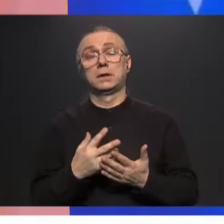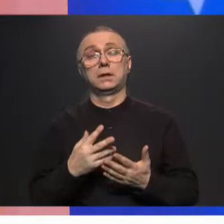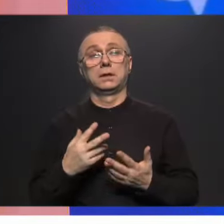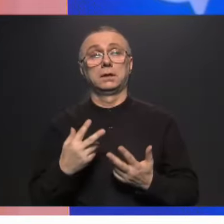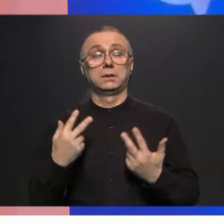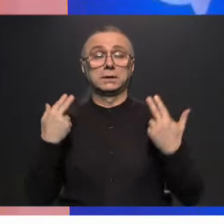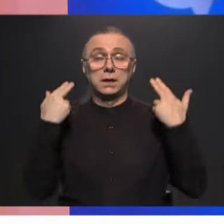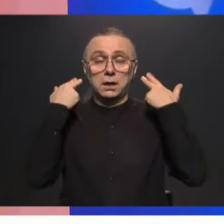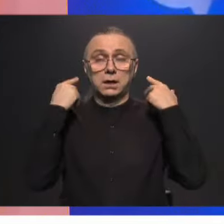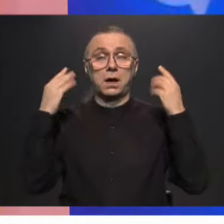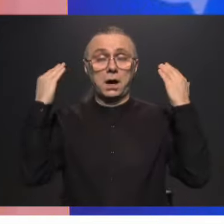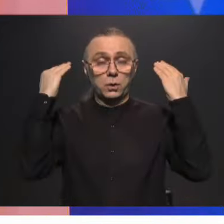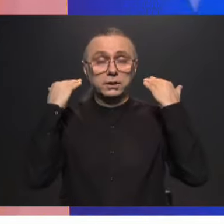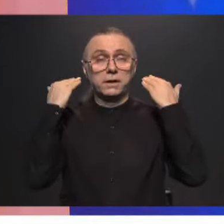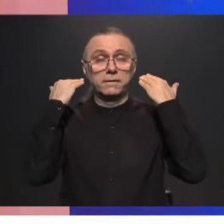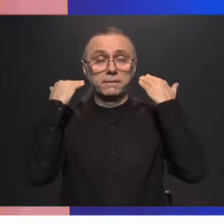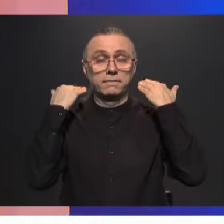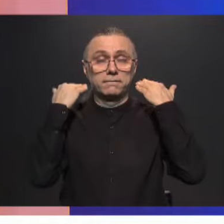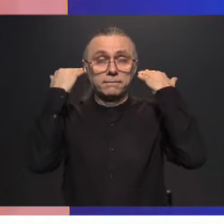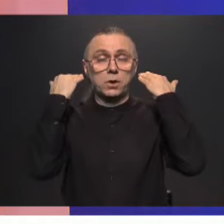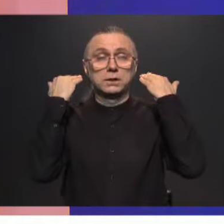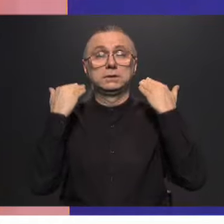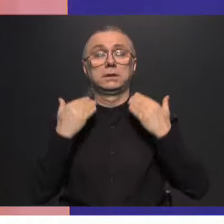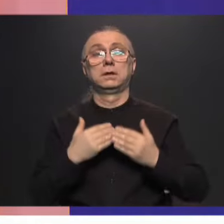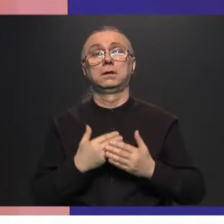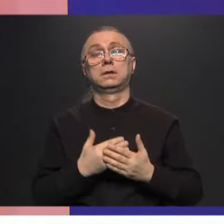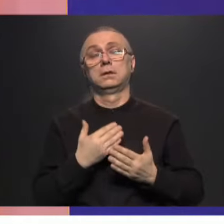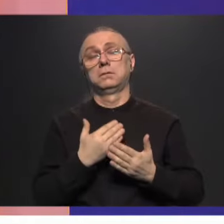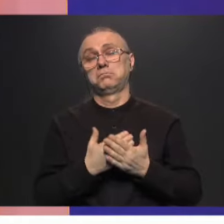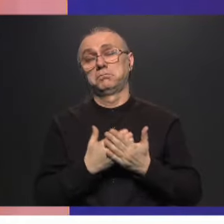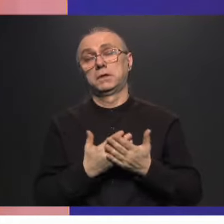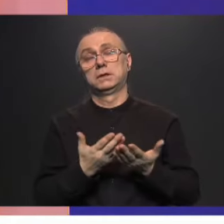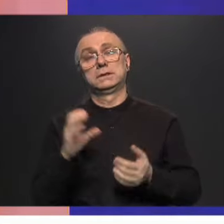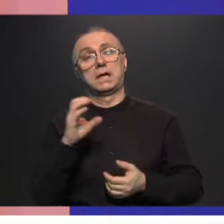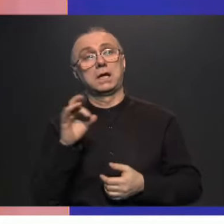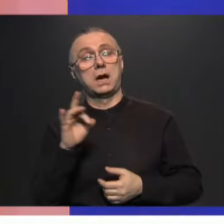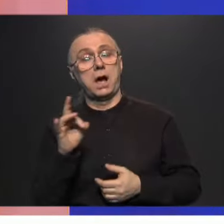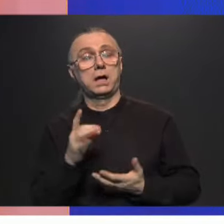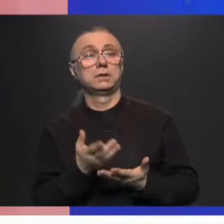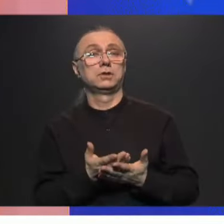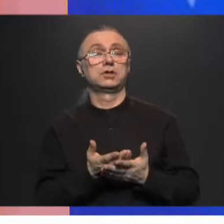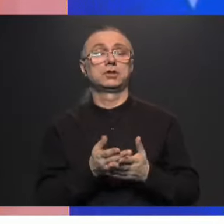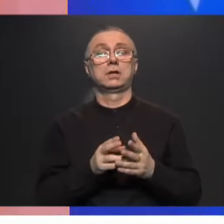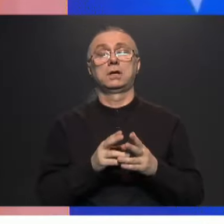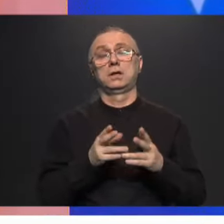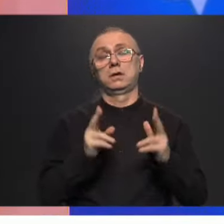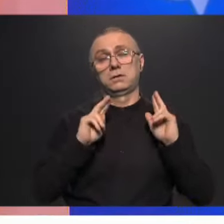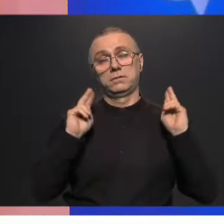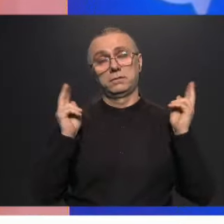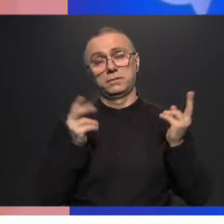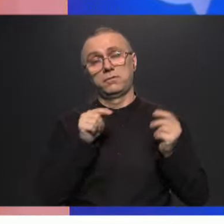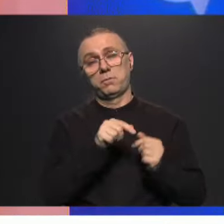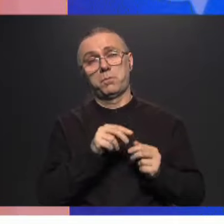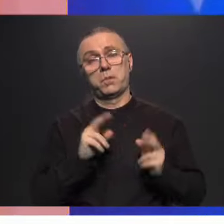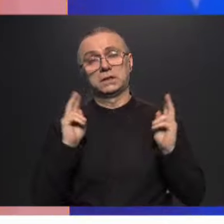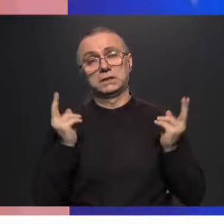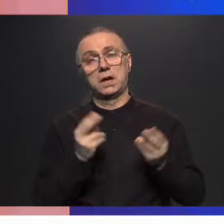Сергий Радонежский, и все святые, которые носили короткую стрижку и с выбритым гуменцом. Потом это все мода